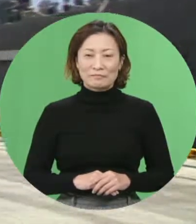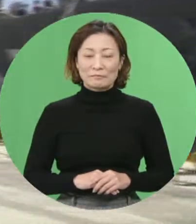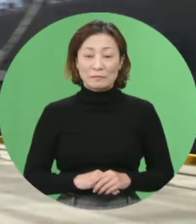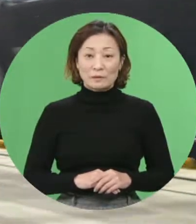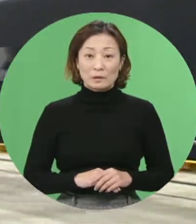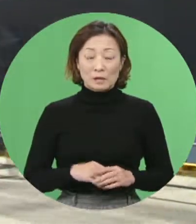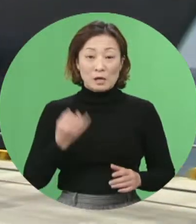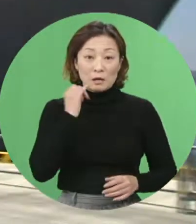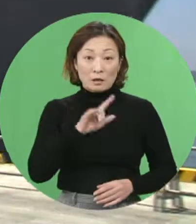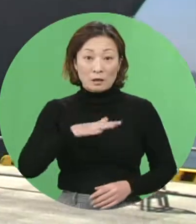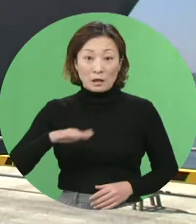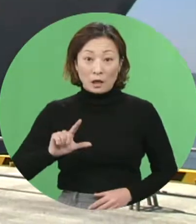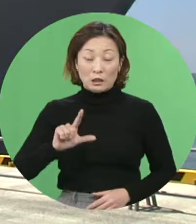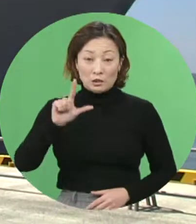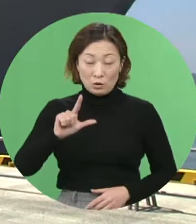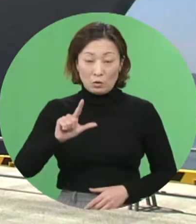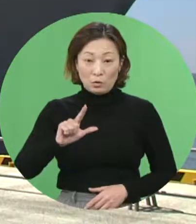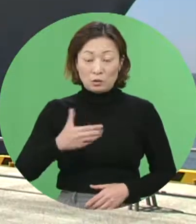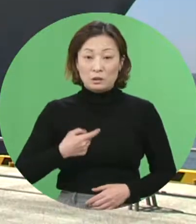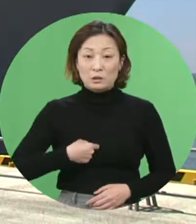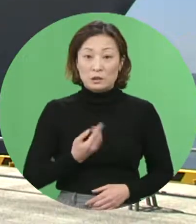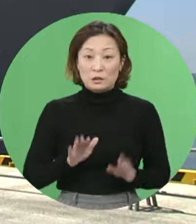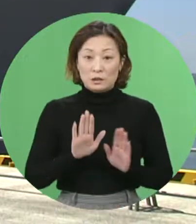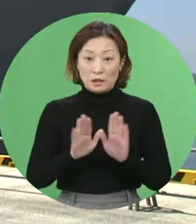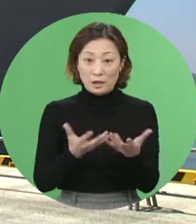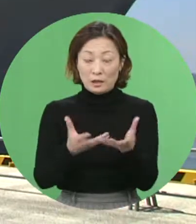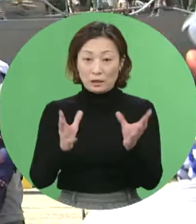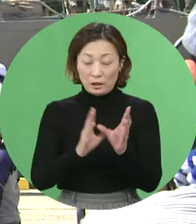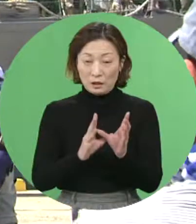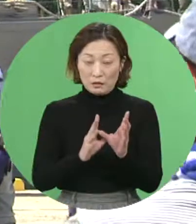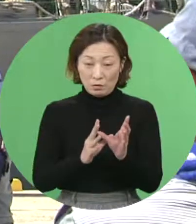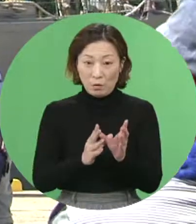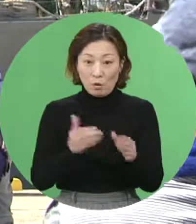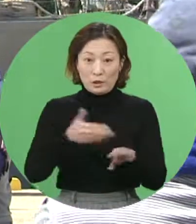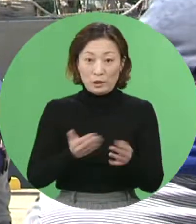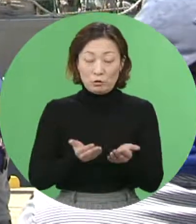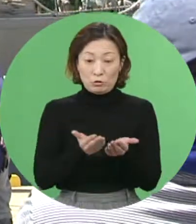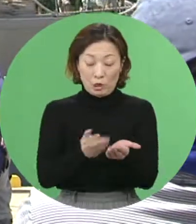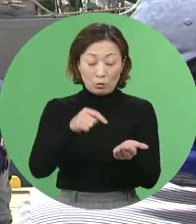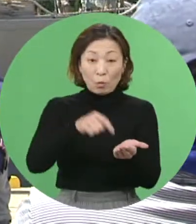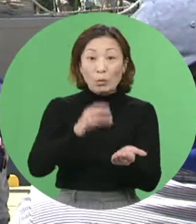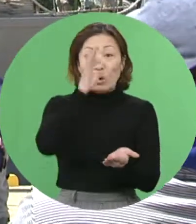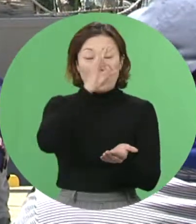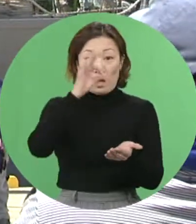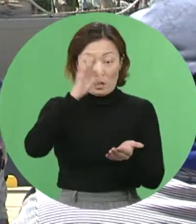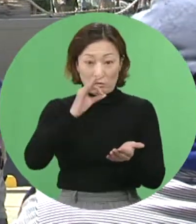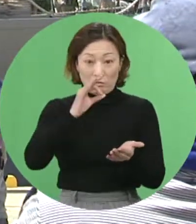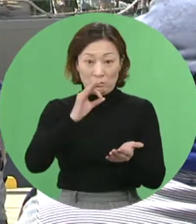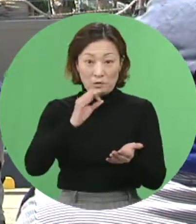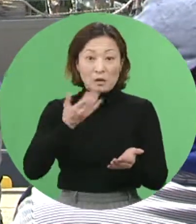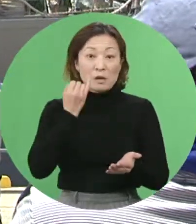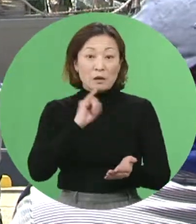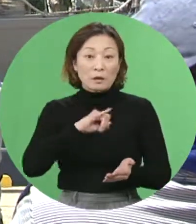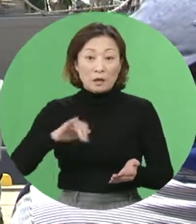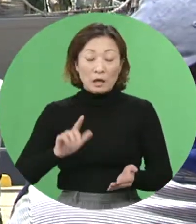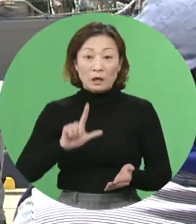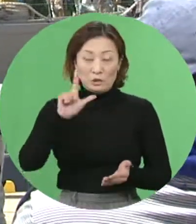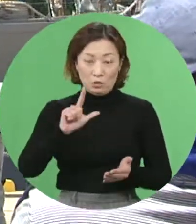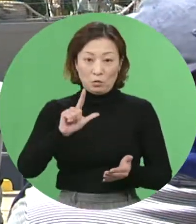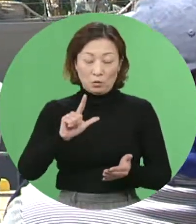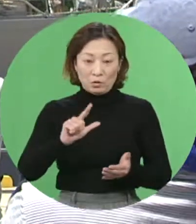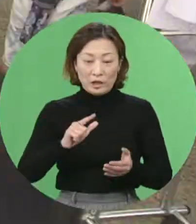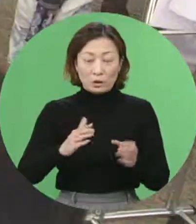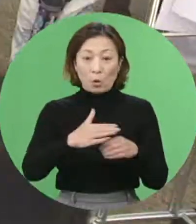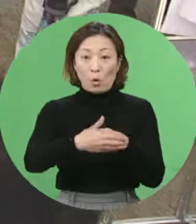また海上自衛隊練習艦の船内見学や海上保安庁巡視船の体験公開